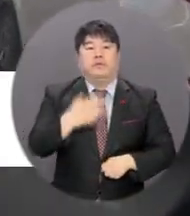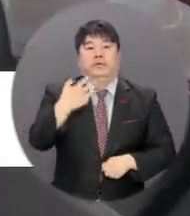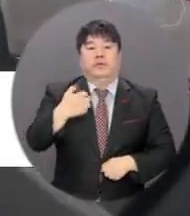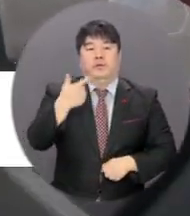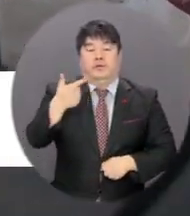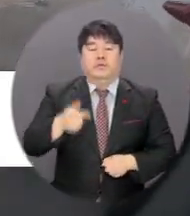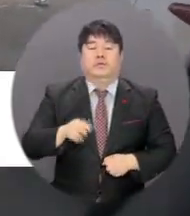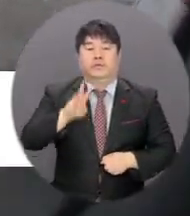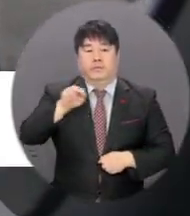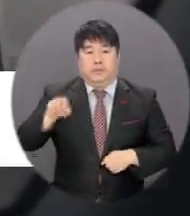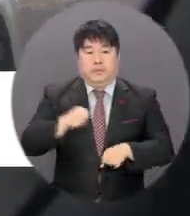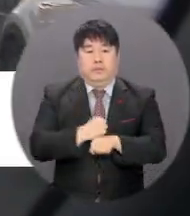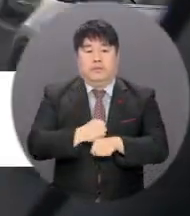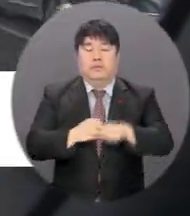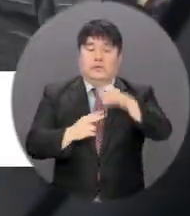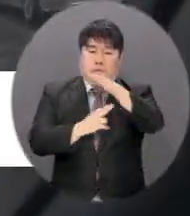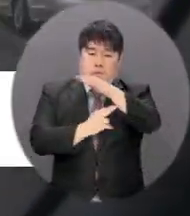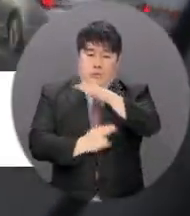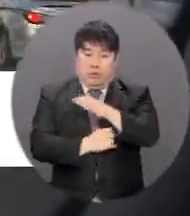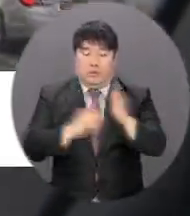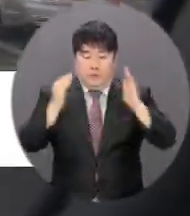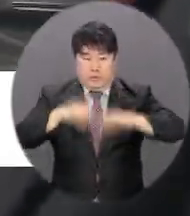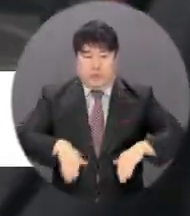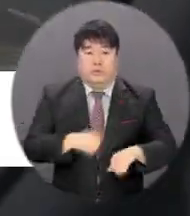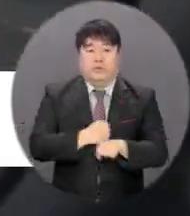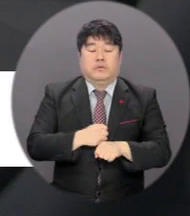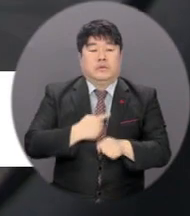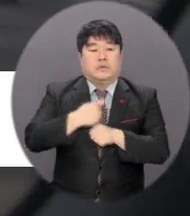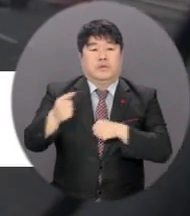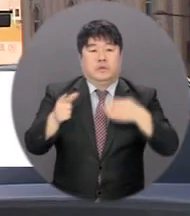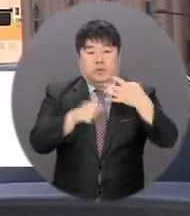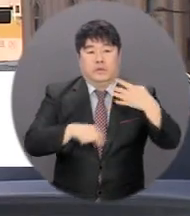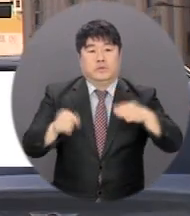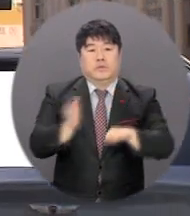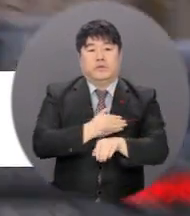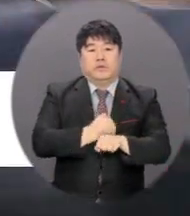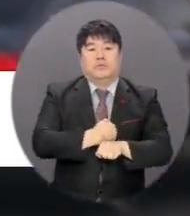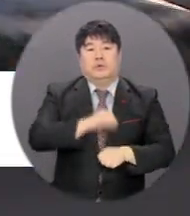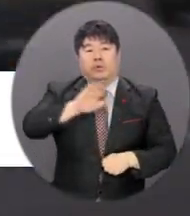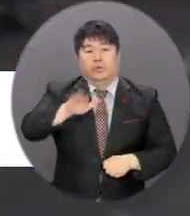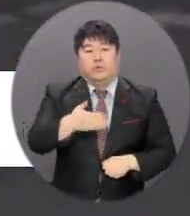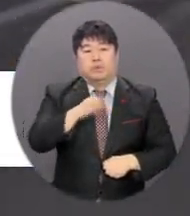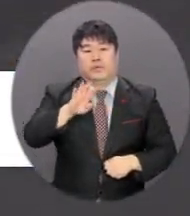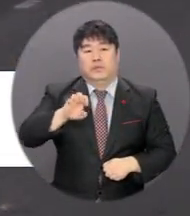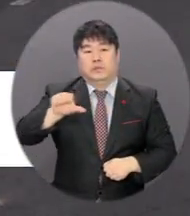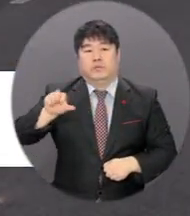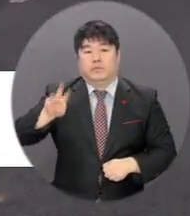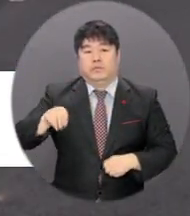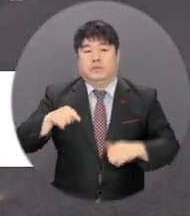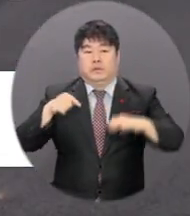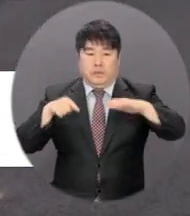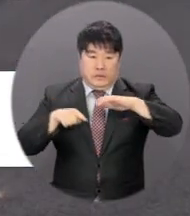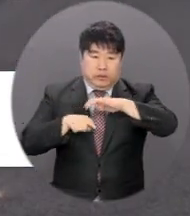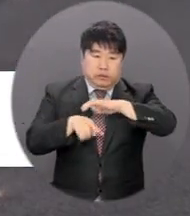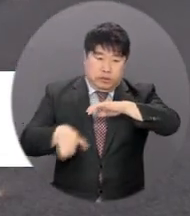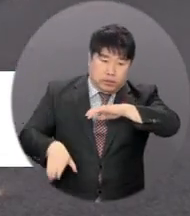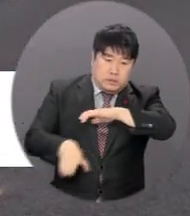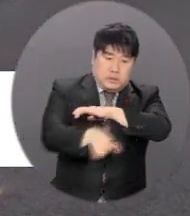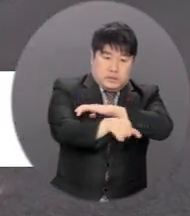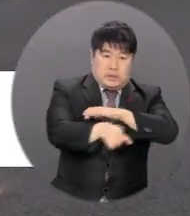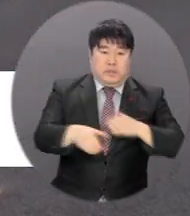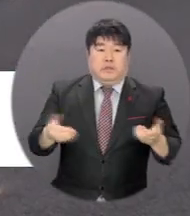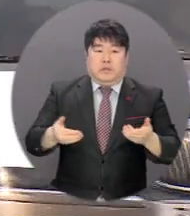386m 길이의 백운고가가 철거된 자리에는 내년 4월쯤부터 945m 길이의 지하차도 공사가